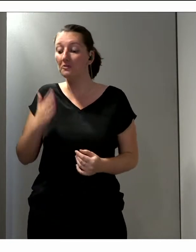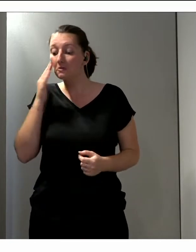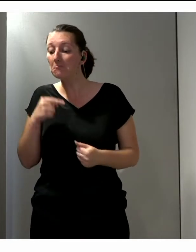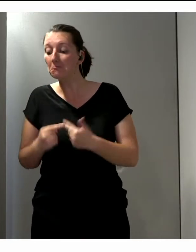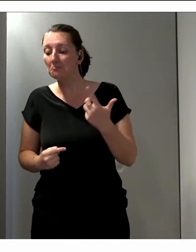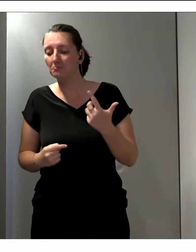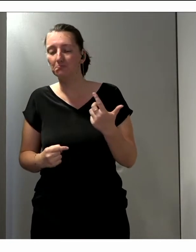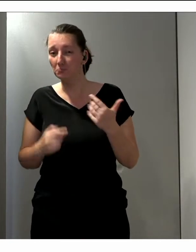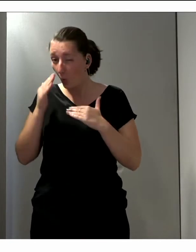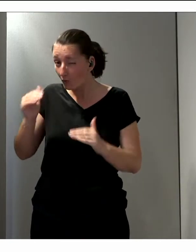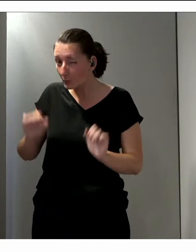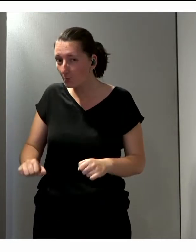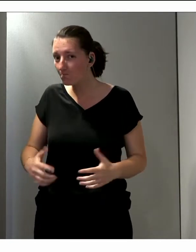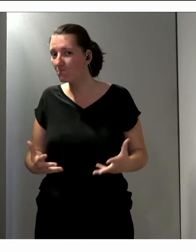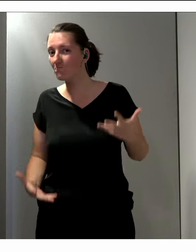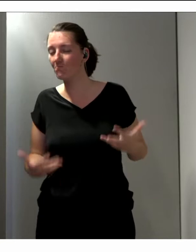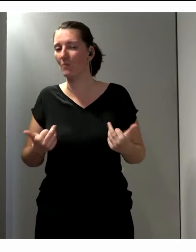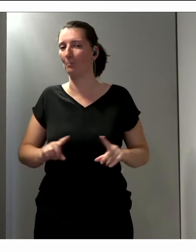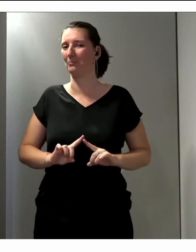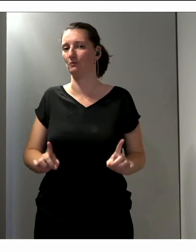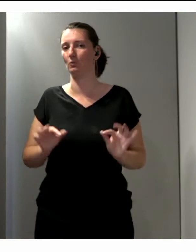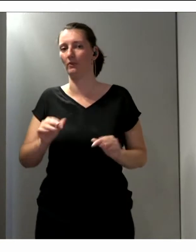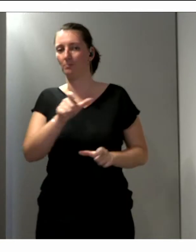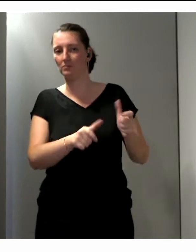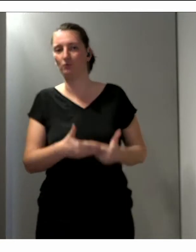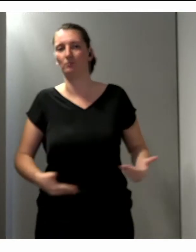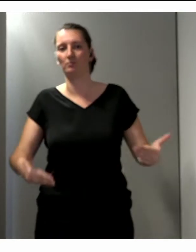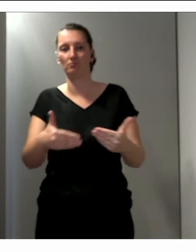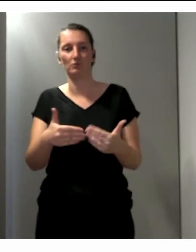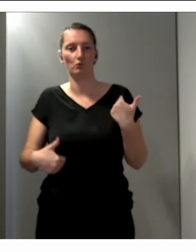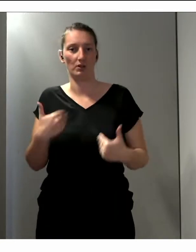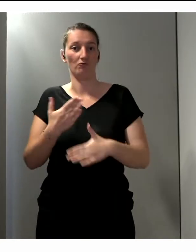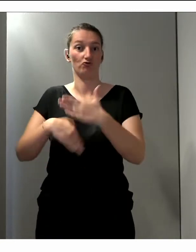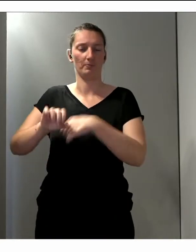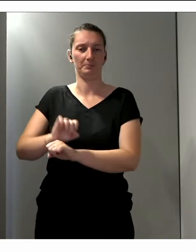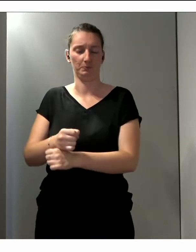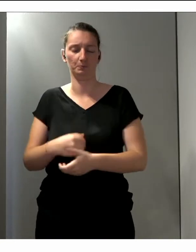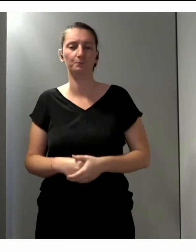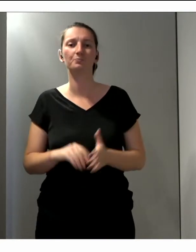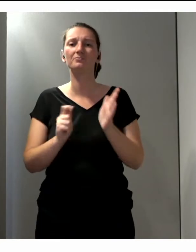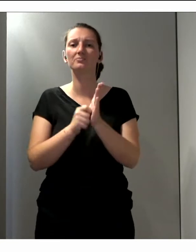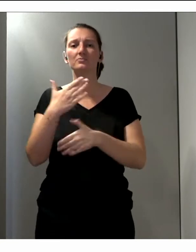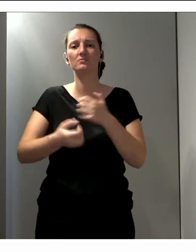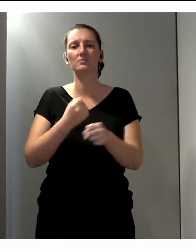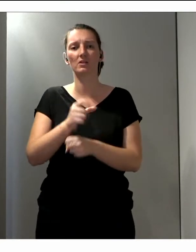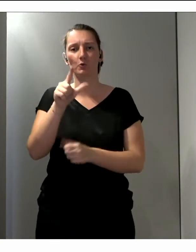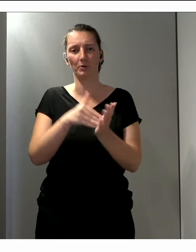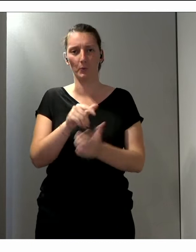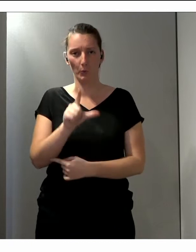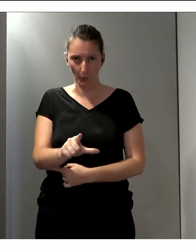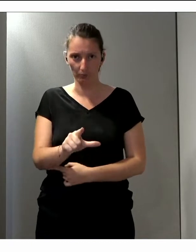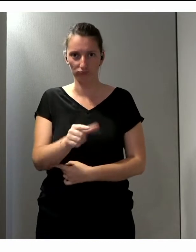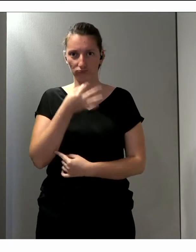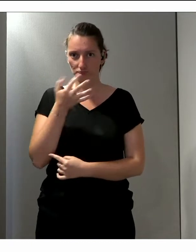de handicap qui vivent en milieu carcéral. En 2002, il y a eu une étude qui disait qu'une personne sur